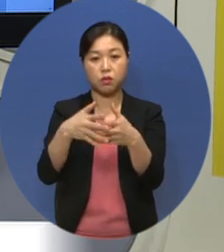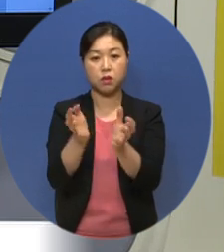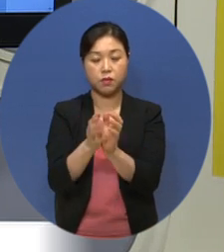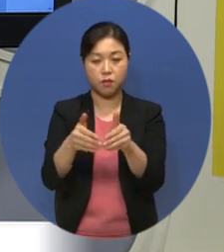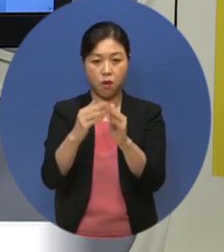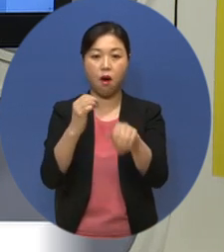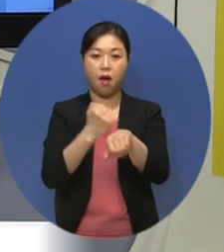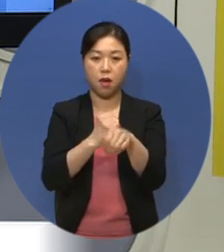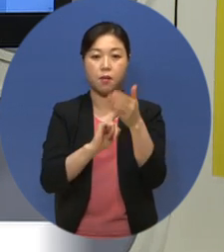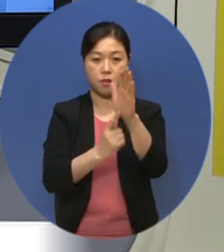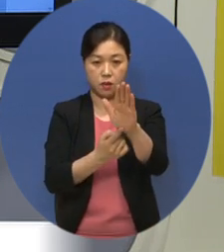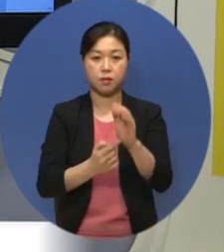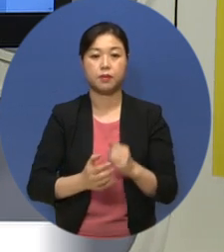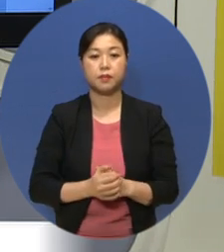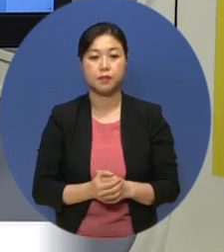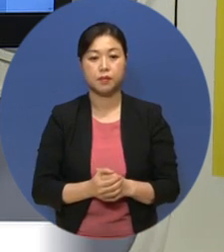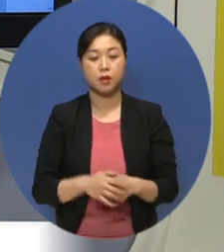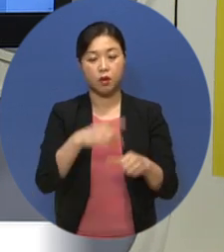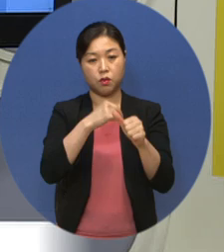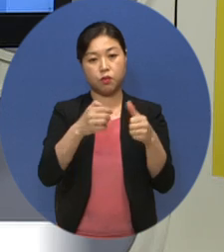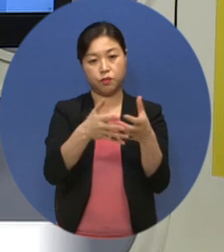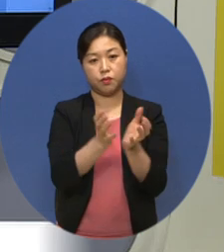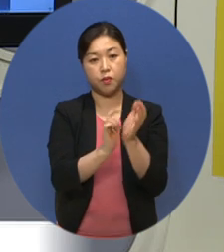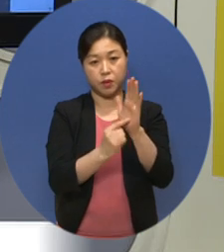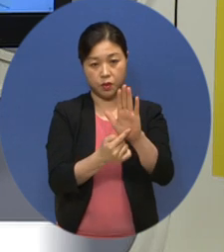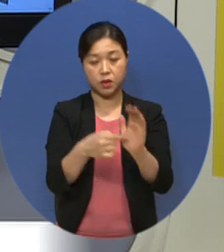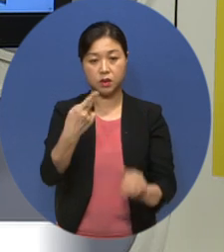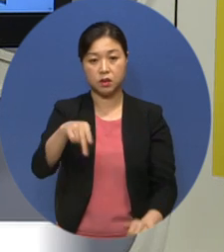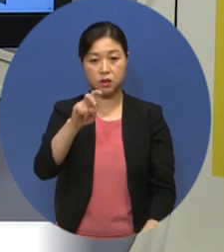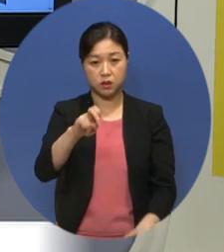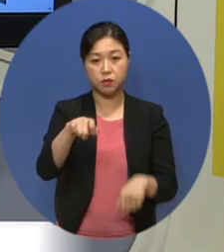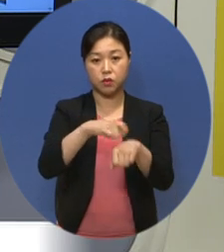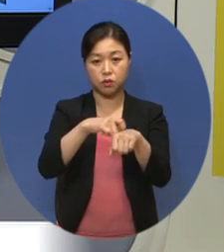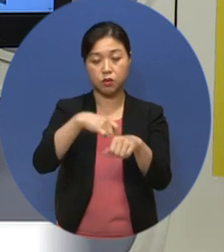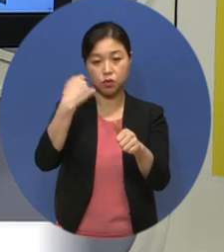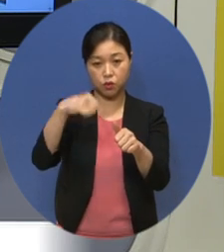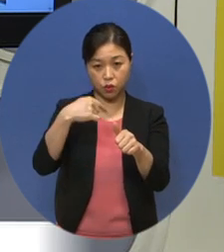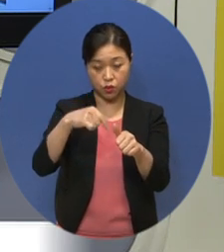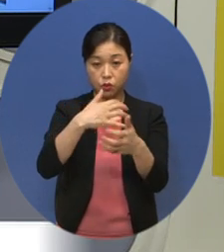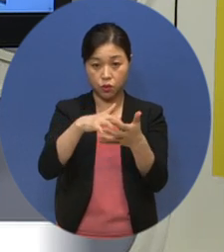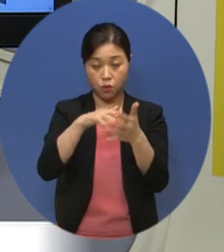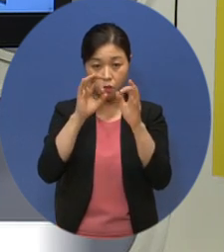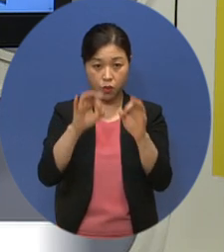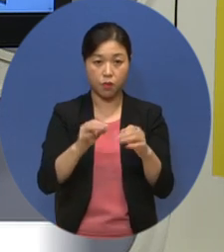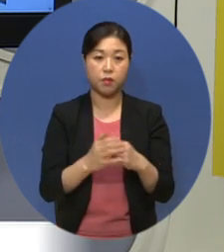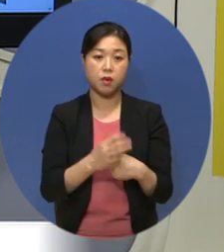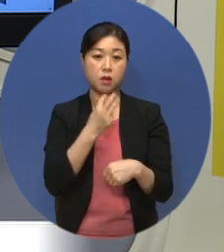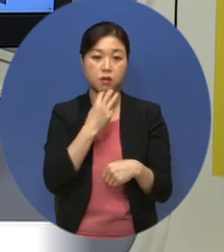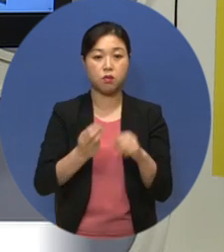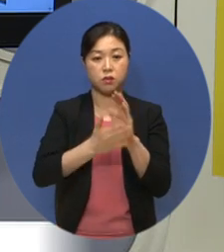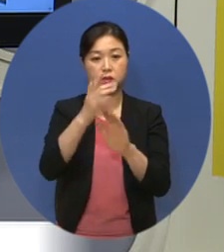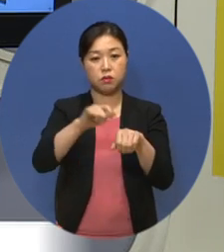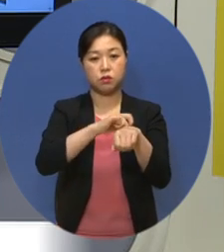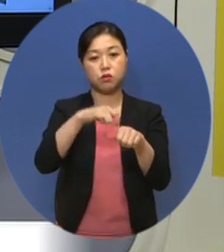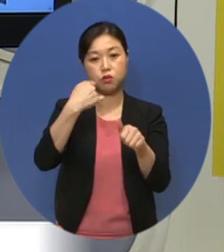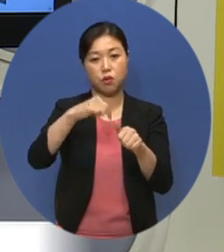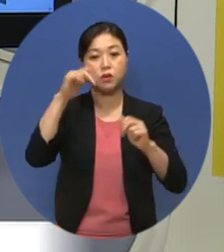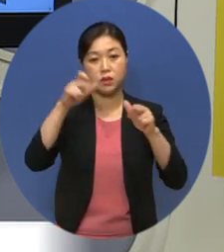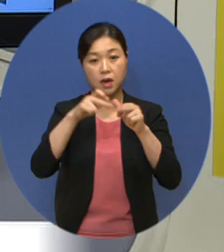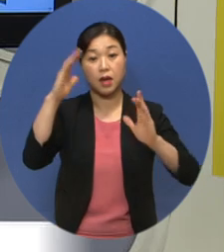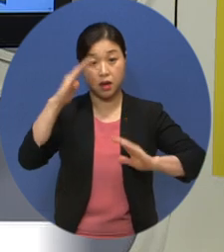고 밝혔는데요 교육부에서 발표한 2020년 특수교육 통계에 따르면 서울 시 특수교육 대상